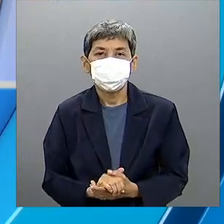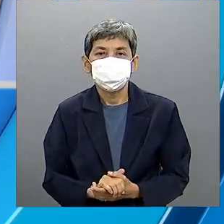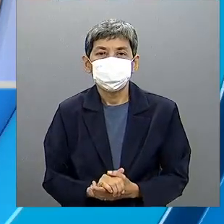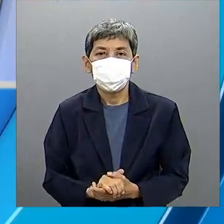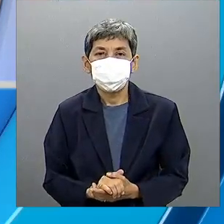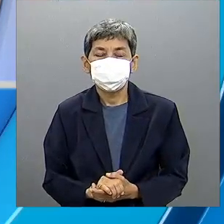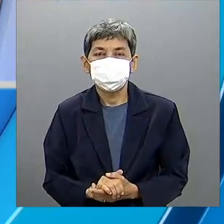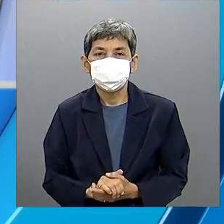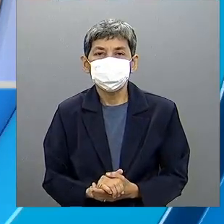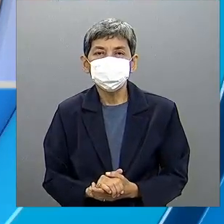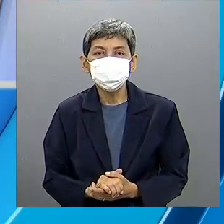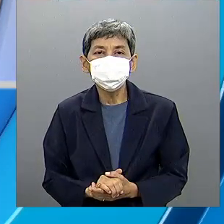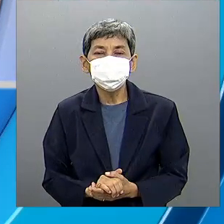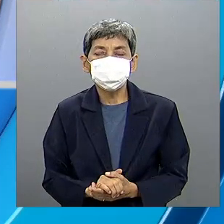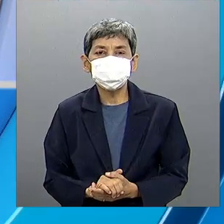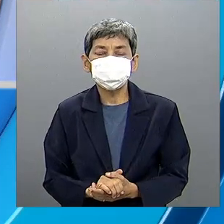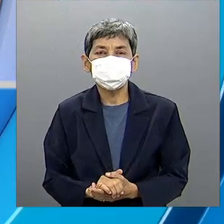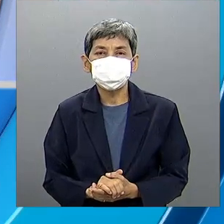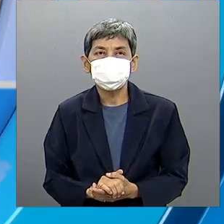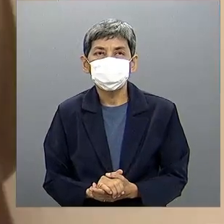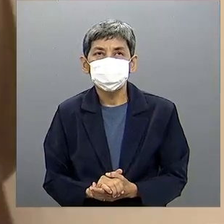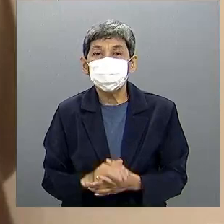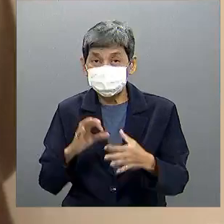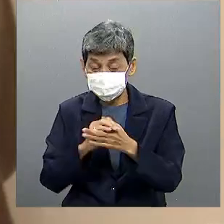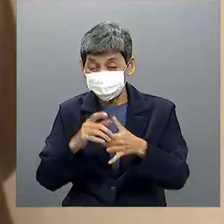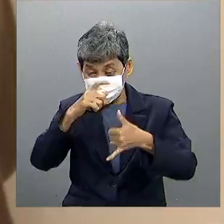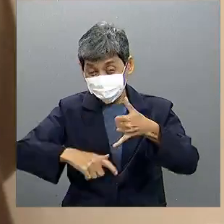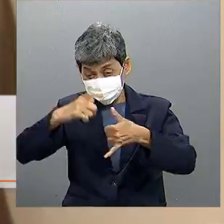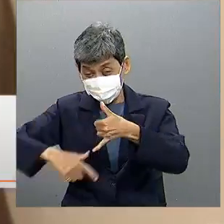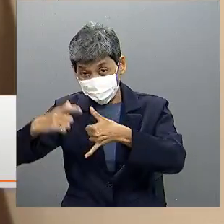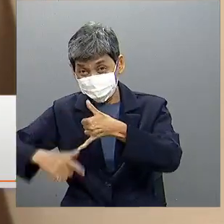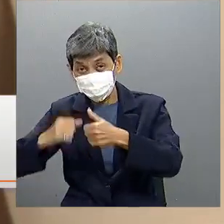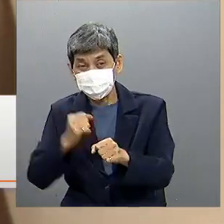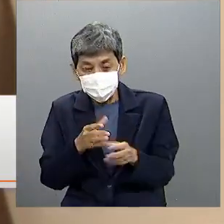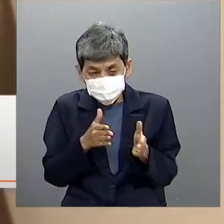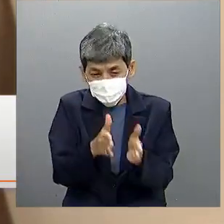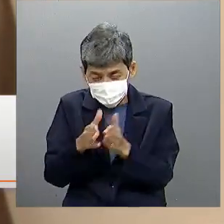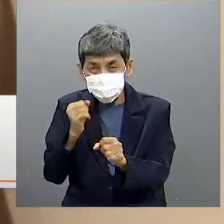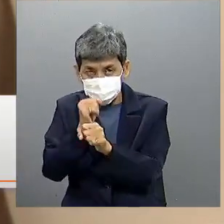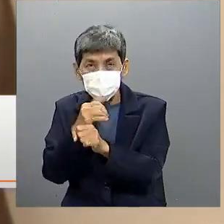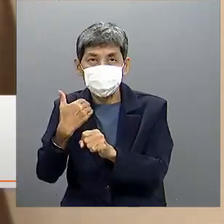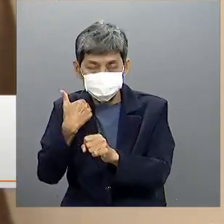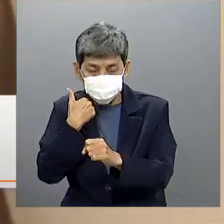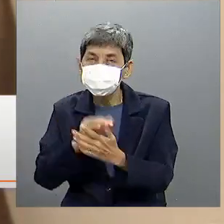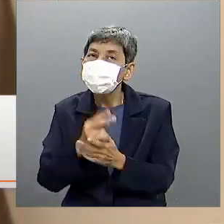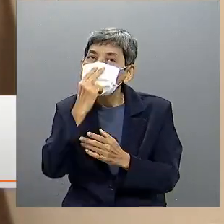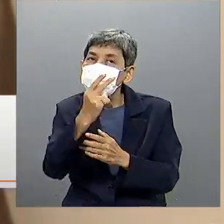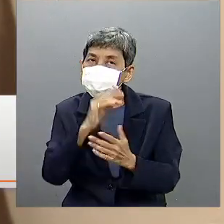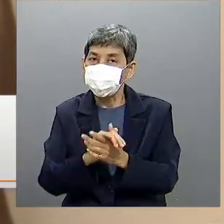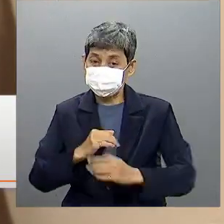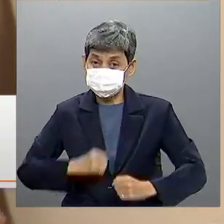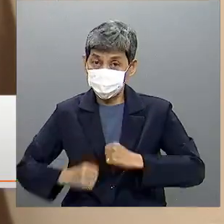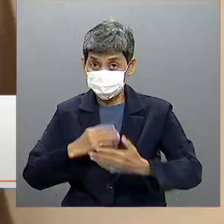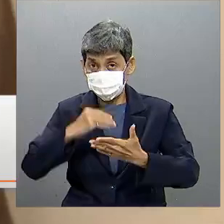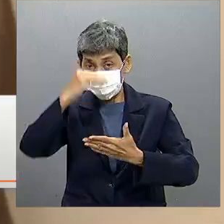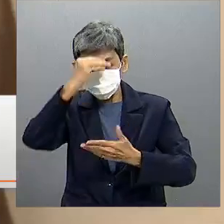ก็จริงๆพอพูดเรื่องทักษะค่ะจะมีหลายศาสตร์หลายแขนงมากที่บอกว่าเยาวชนควรจะได้รับทักษะอะไรไม่ว่าจะเป็